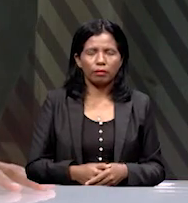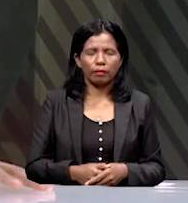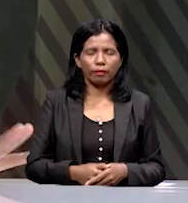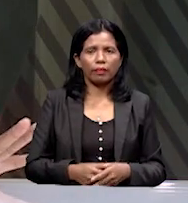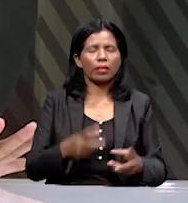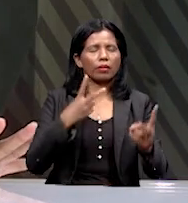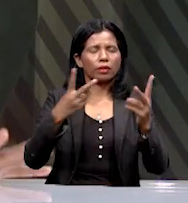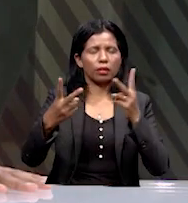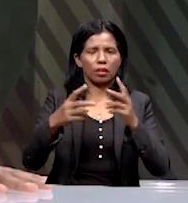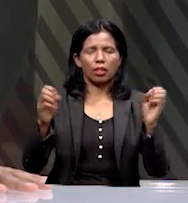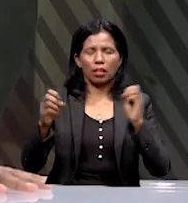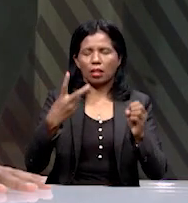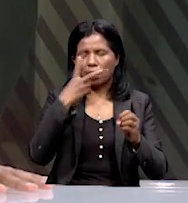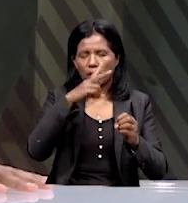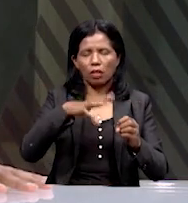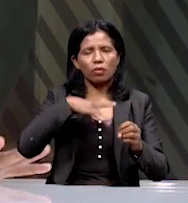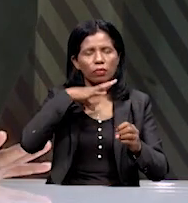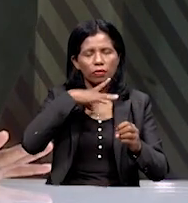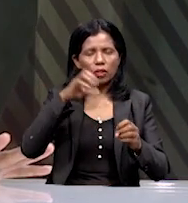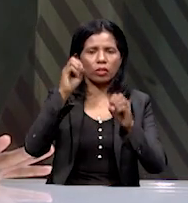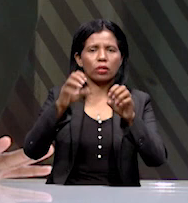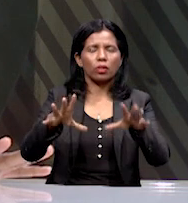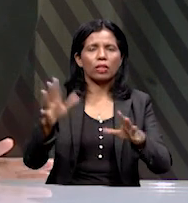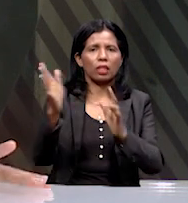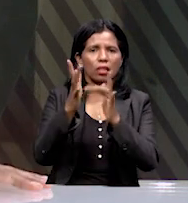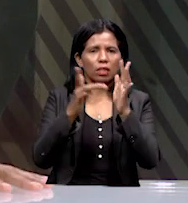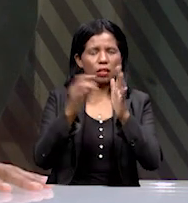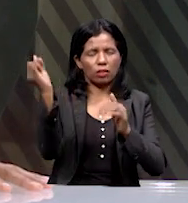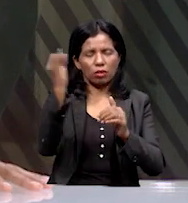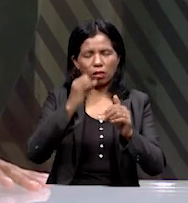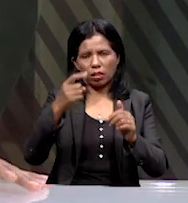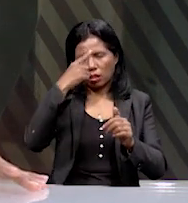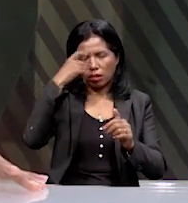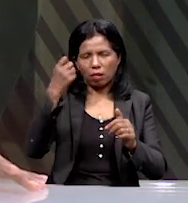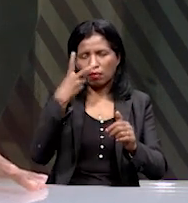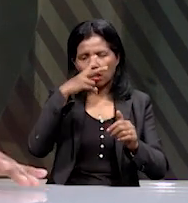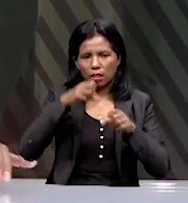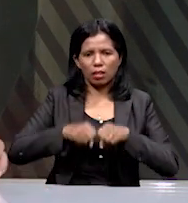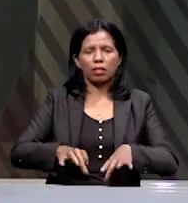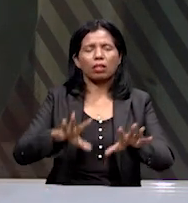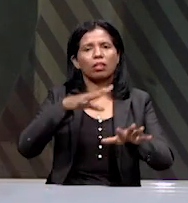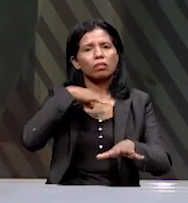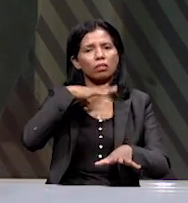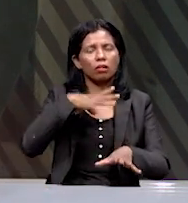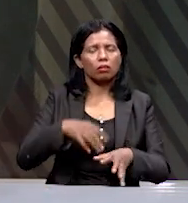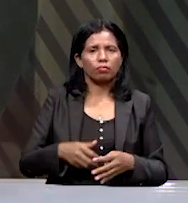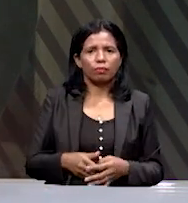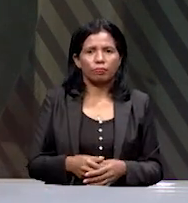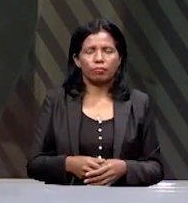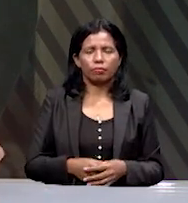Visitantes i Parlamento lyser nu benam kari area branca och kristurit om bestrage ambienti tassi.